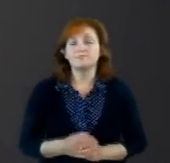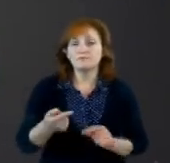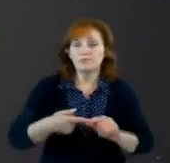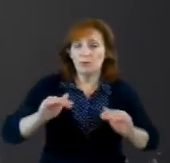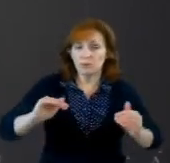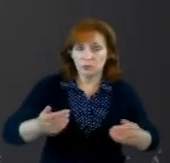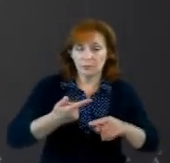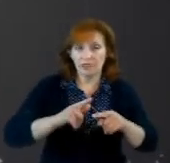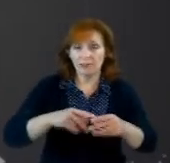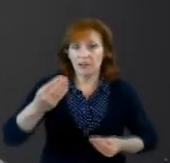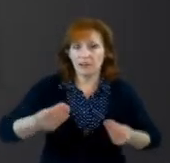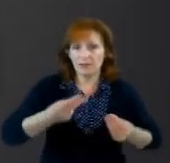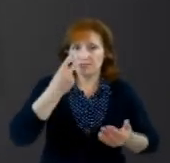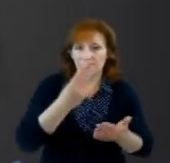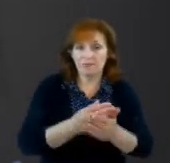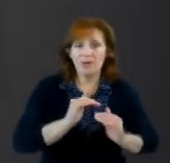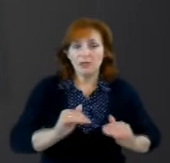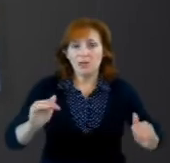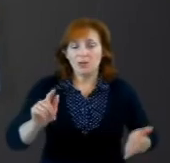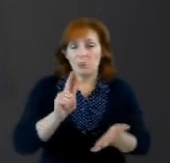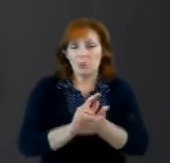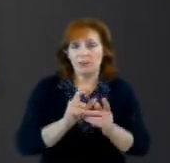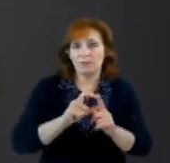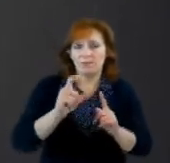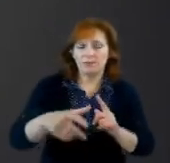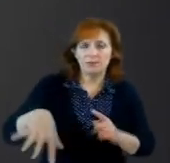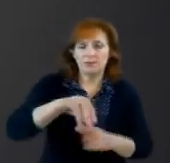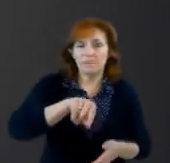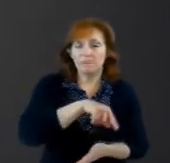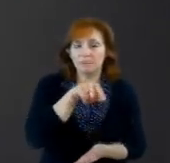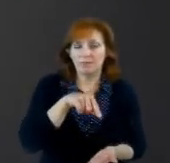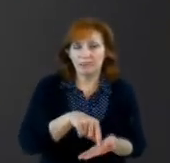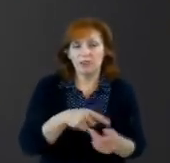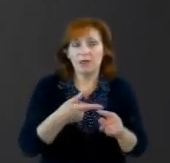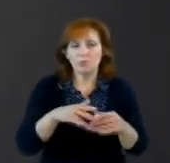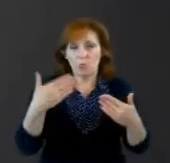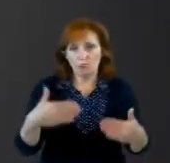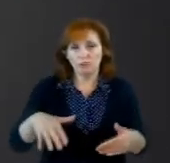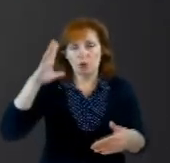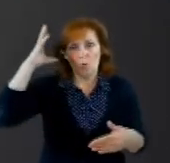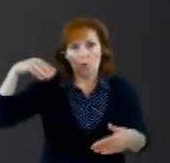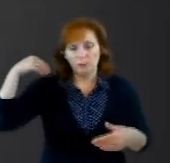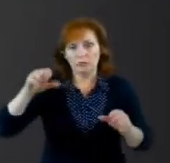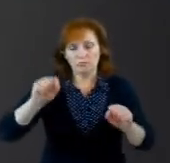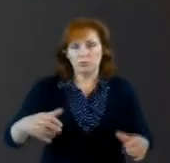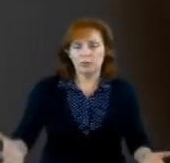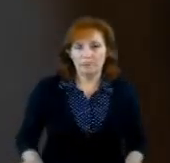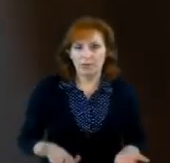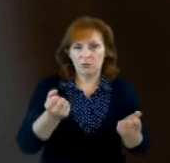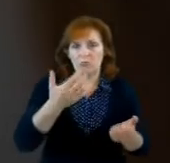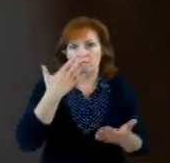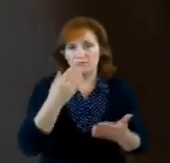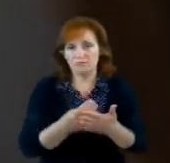діти повинні відповісти на всі запитання, і тільки тоді козаки зможуть врятувати своїх наречених із